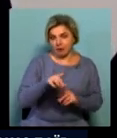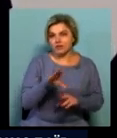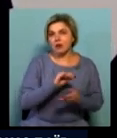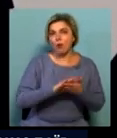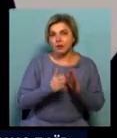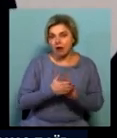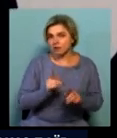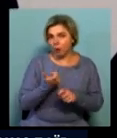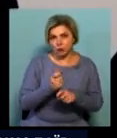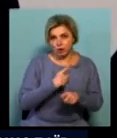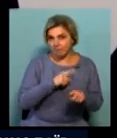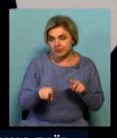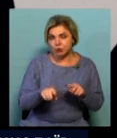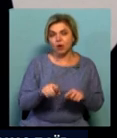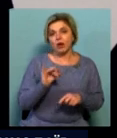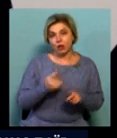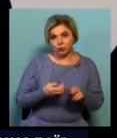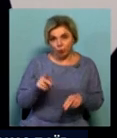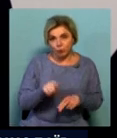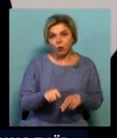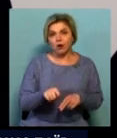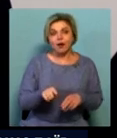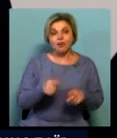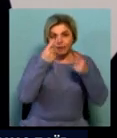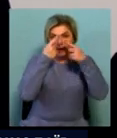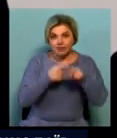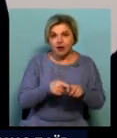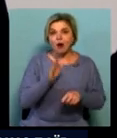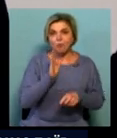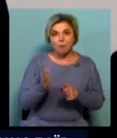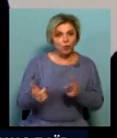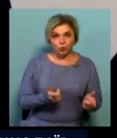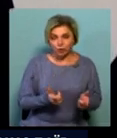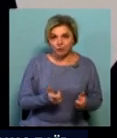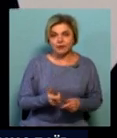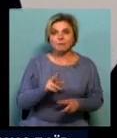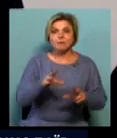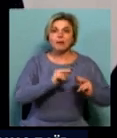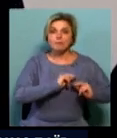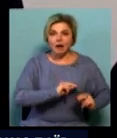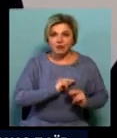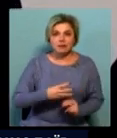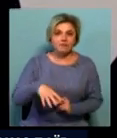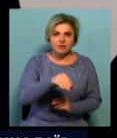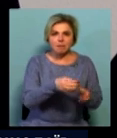дуже швидко. От тому, в принципі, техніка підготовлена, співпраця між всіми